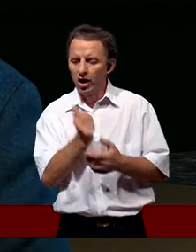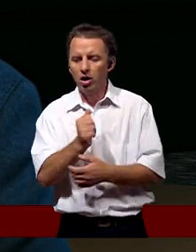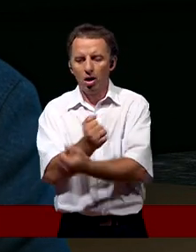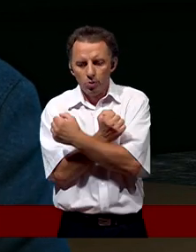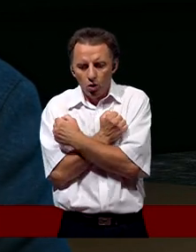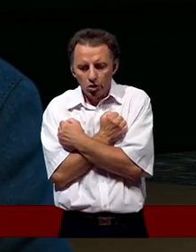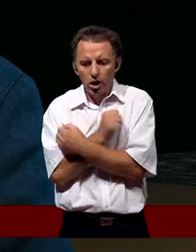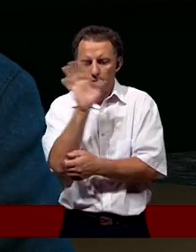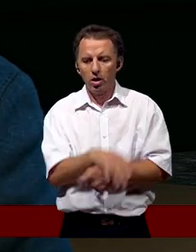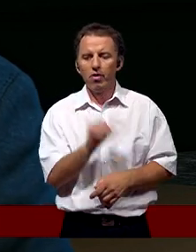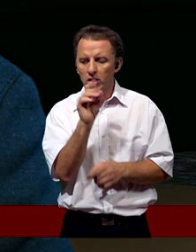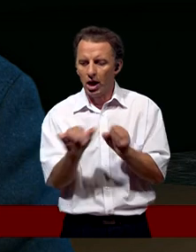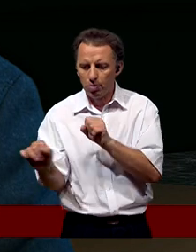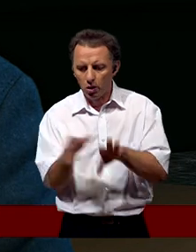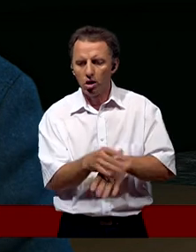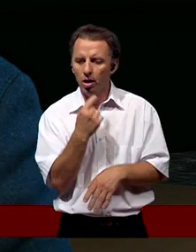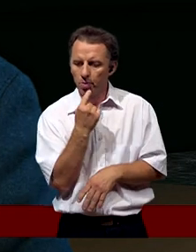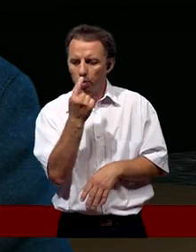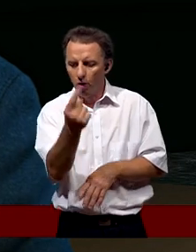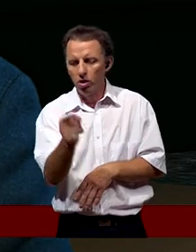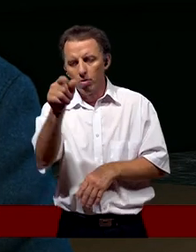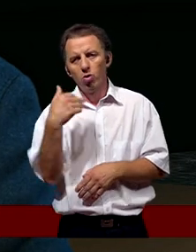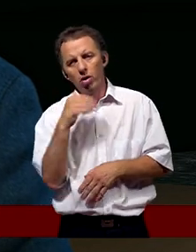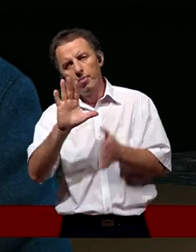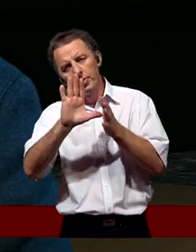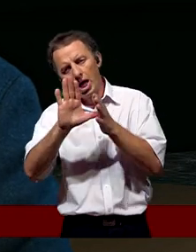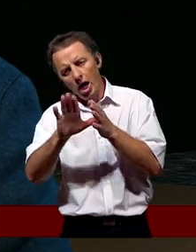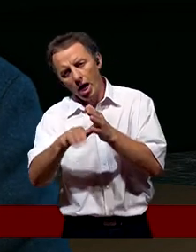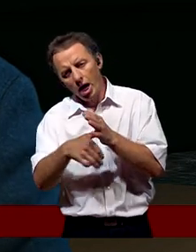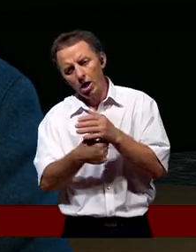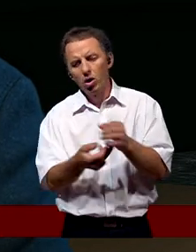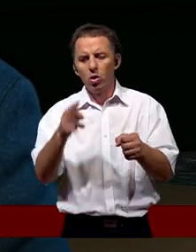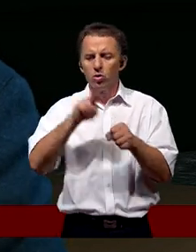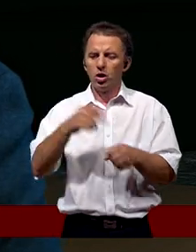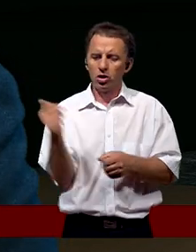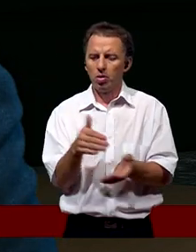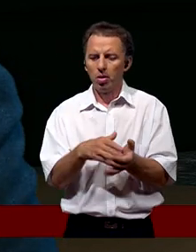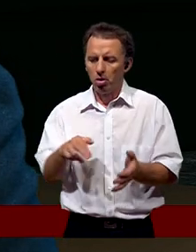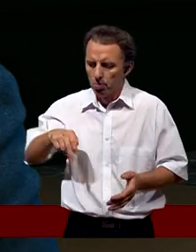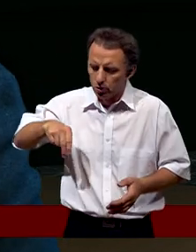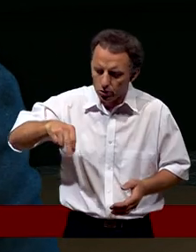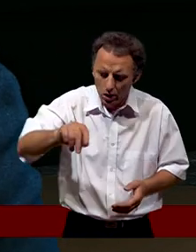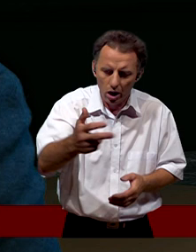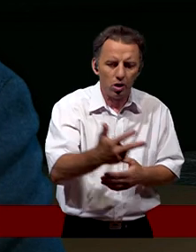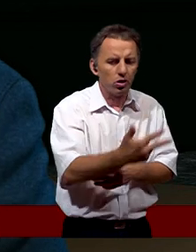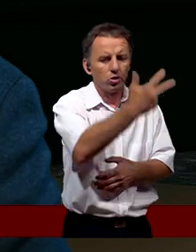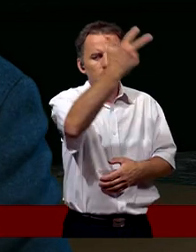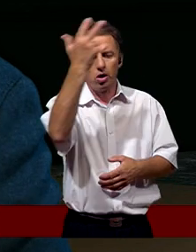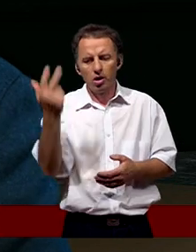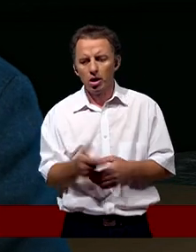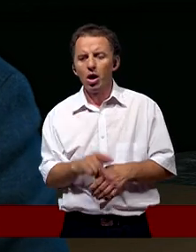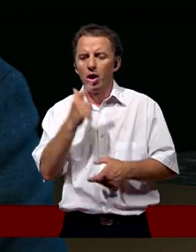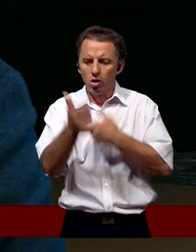Bożego miłosierdzia. W taki sposób. Jest powiedziane, że to było miasto, które trzeba było przejść w 3 dni, czy można było przejść w